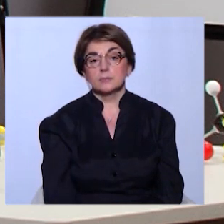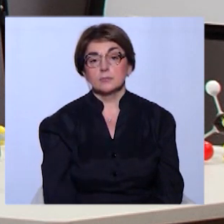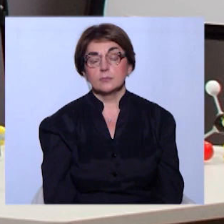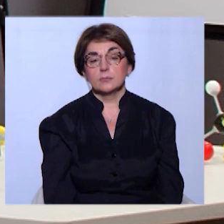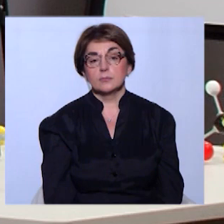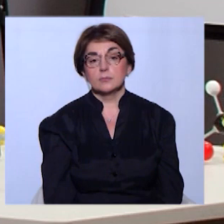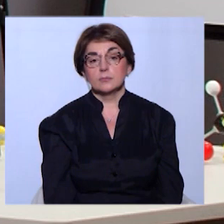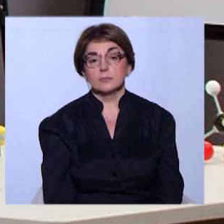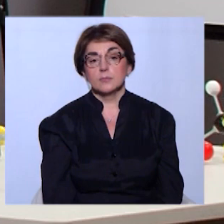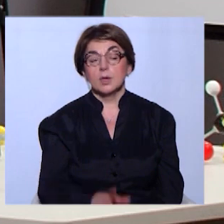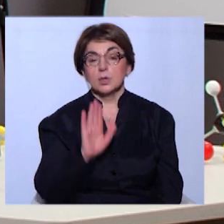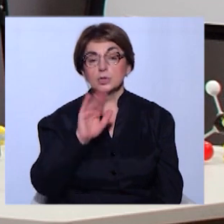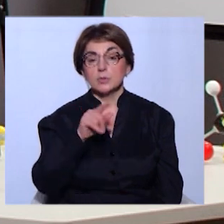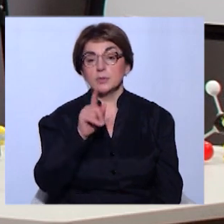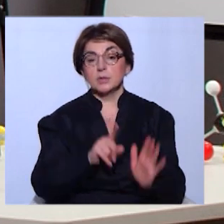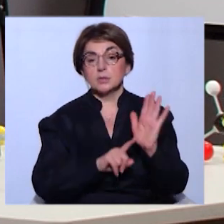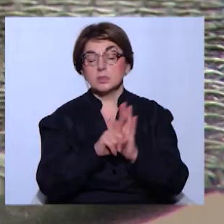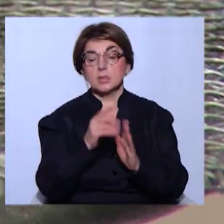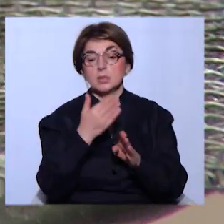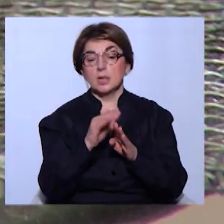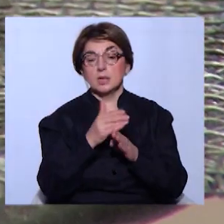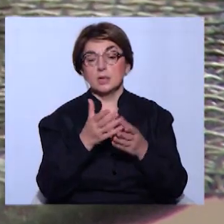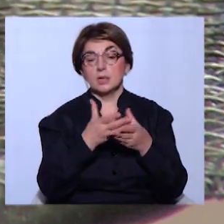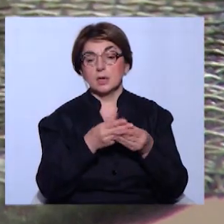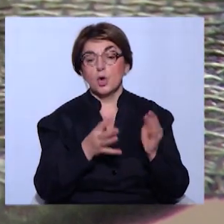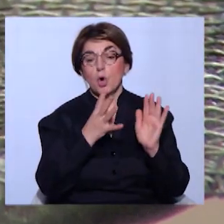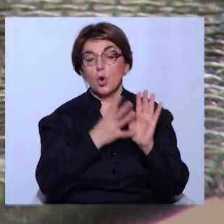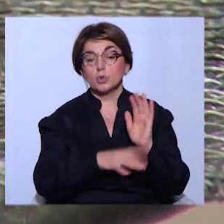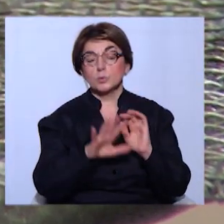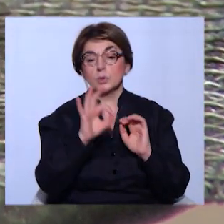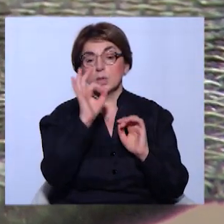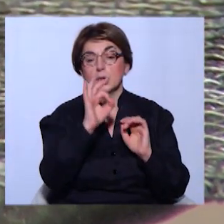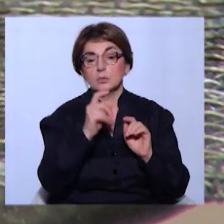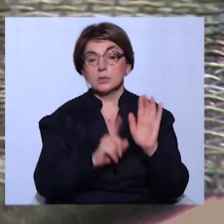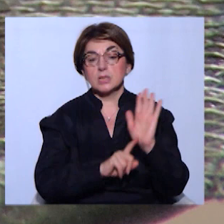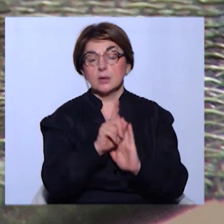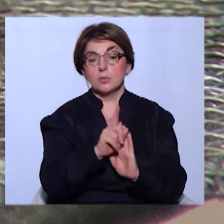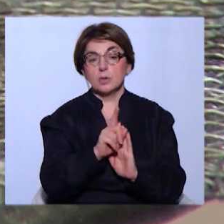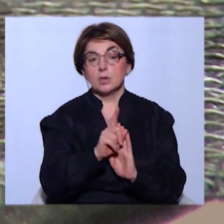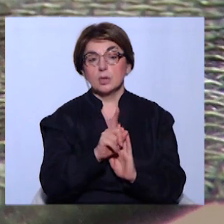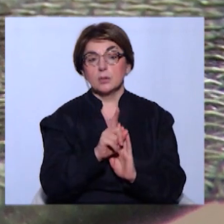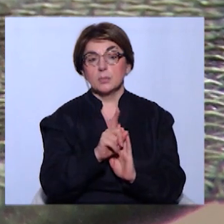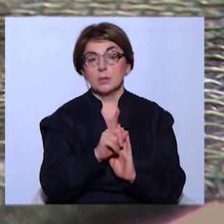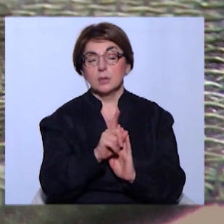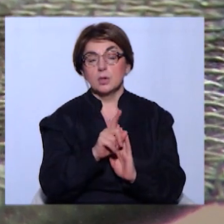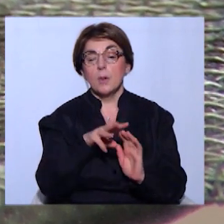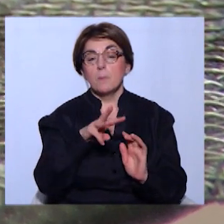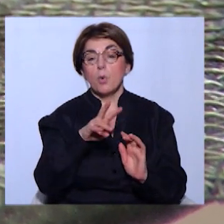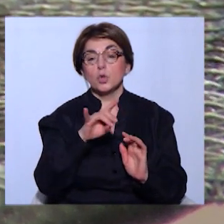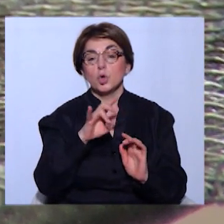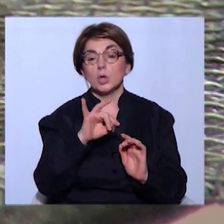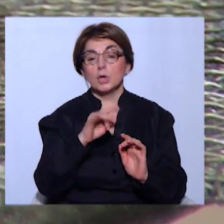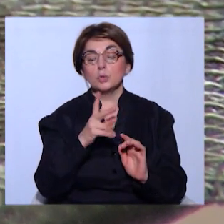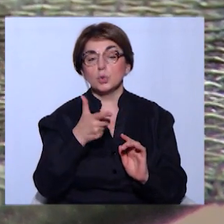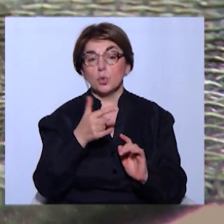მის გახურებას, წარმოიქმნება პლასტიკური გოგირდი. პლასტიკური გოგირდი უფრო მუქი ფერის არის